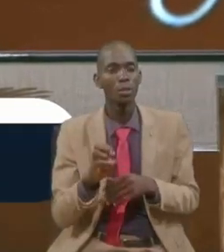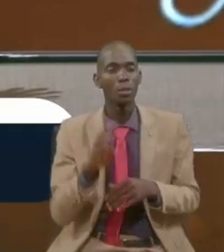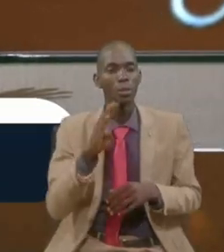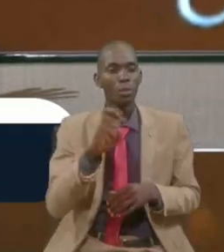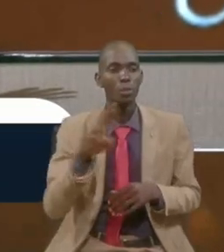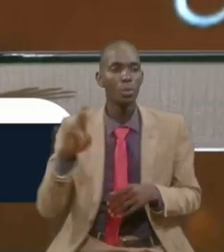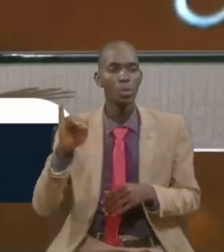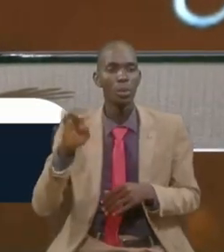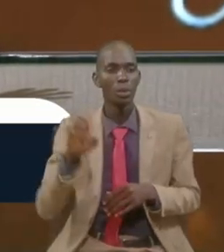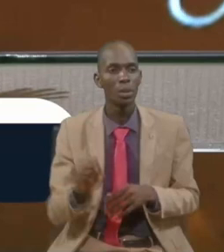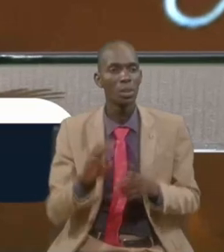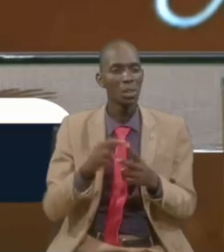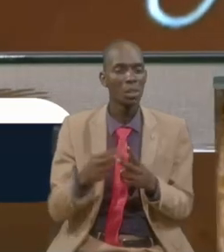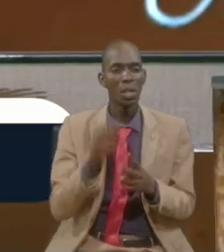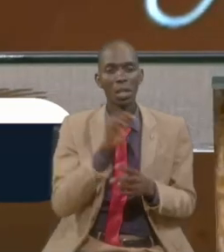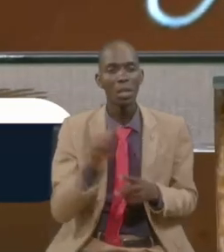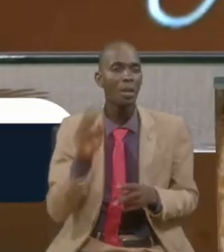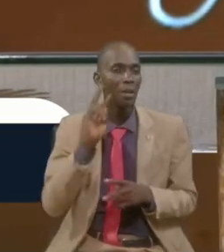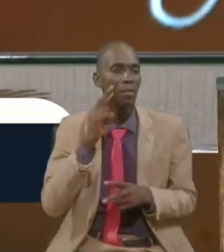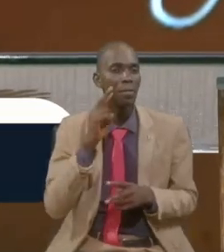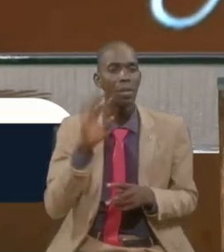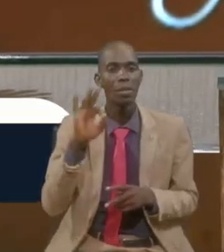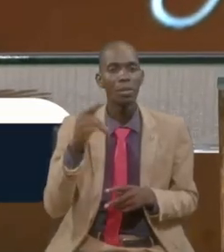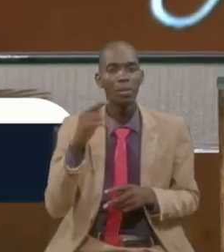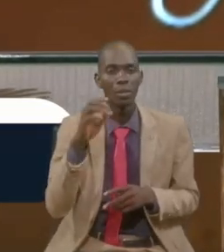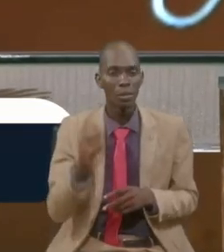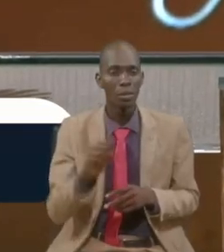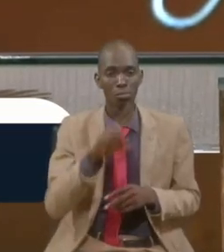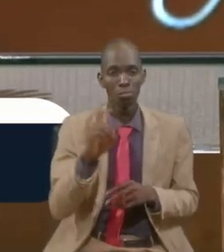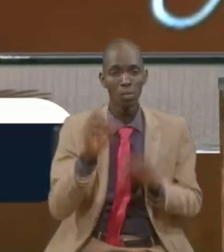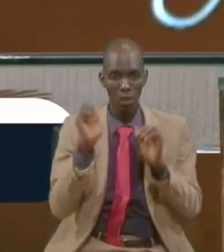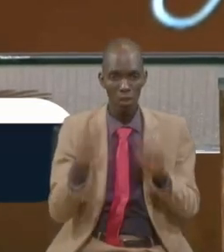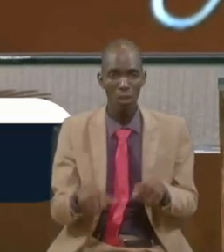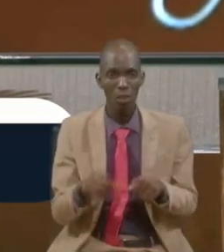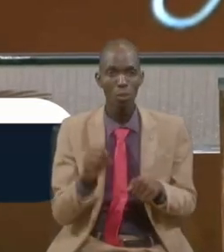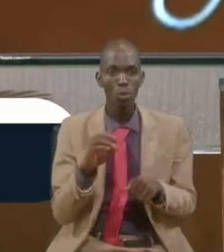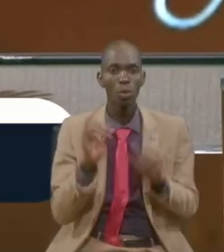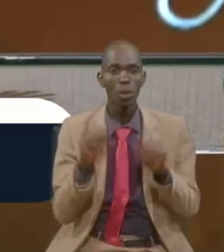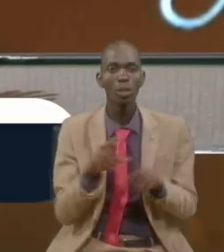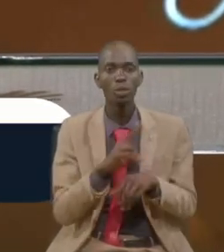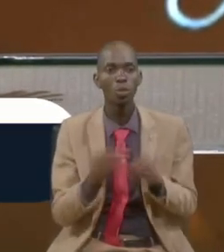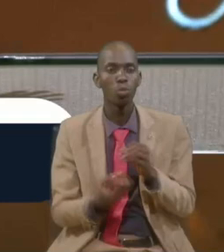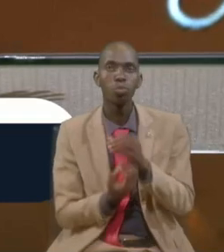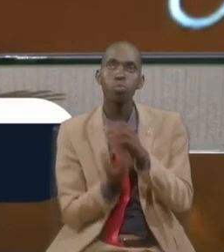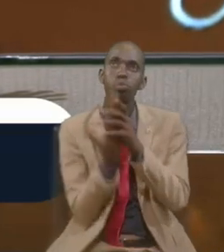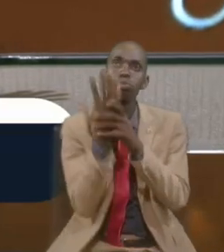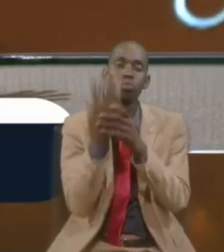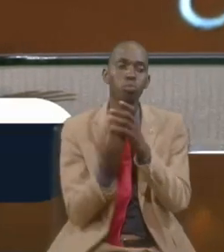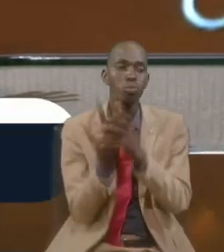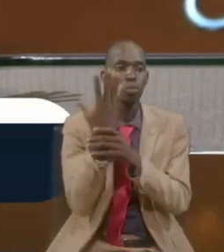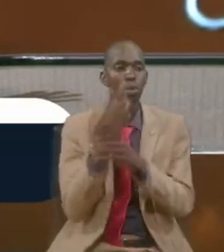ou une vigne des figues? De l'eau salée ne peut pas non plus produire de